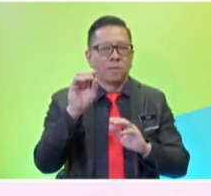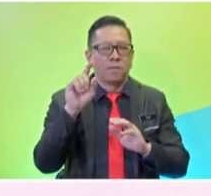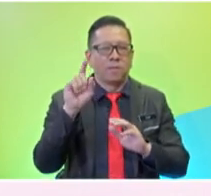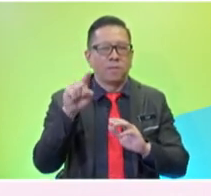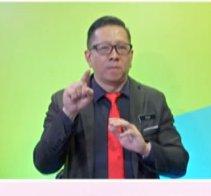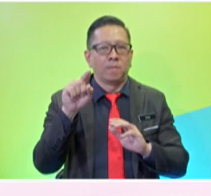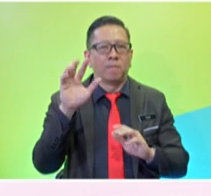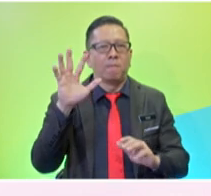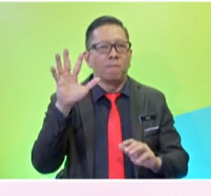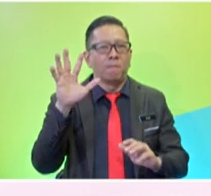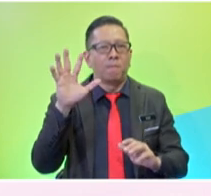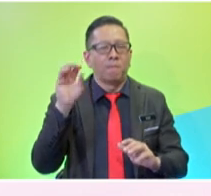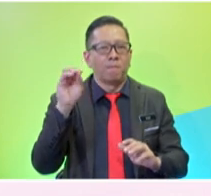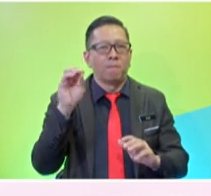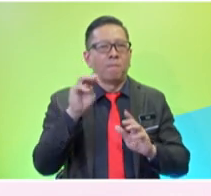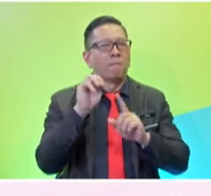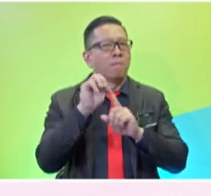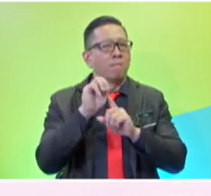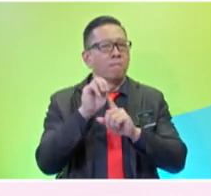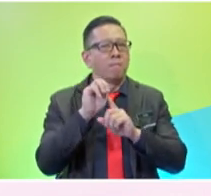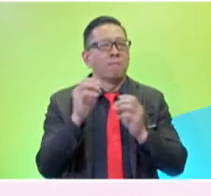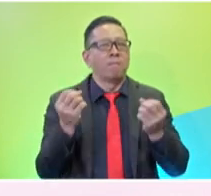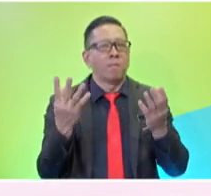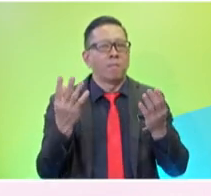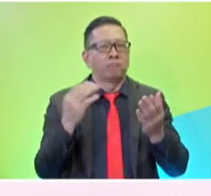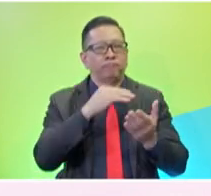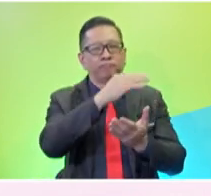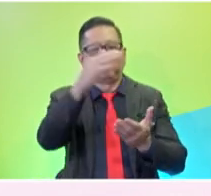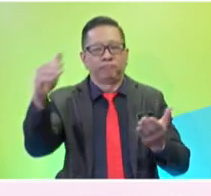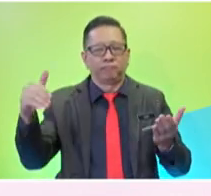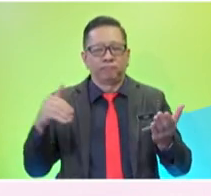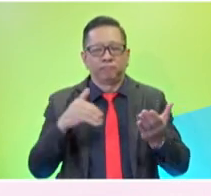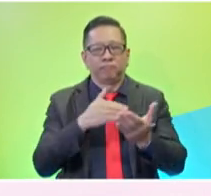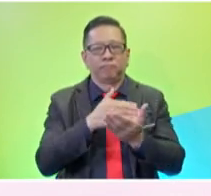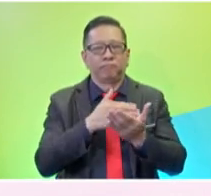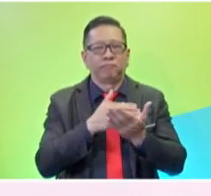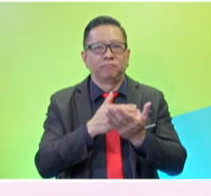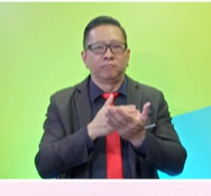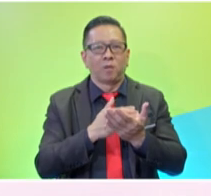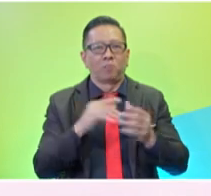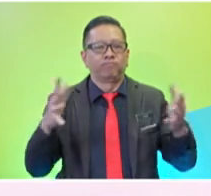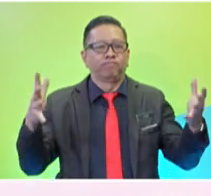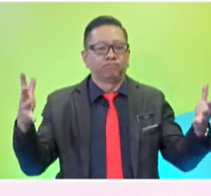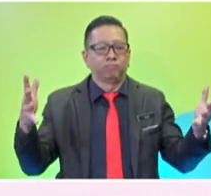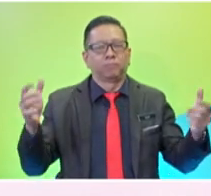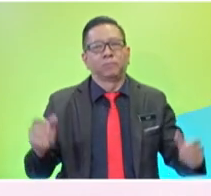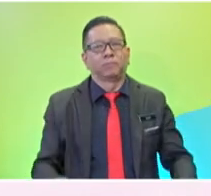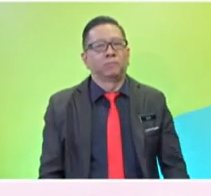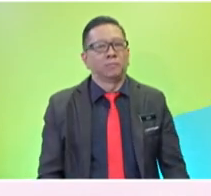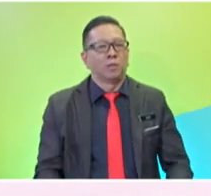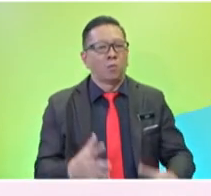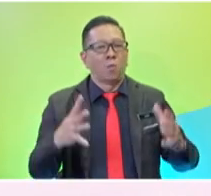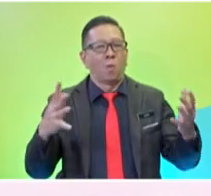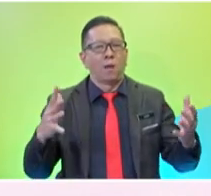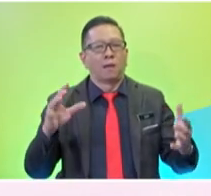sekarang kita cari berapa pokok ciri yang dapat tanam oleh peladang tuh dia di kawasan lebih luas yaitu seluas